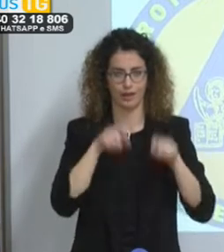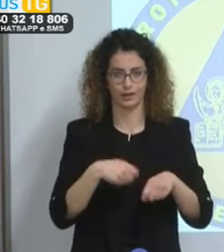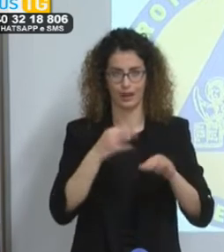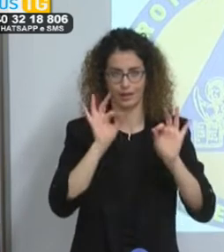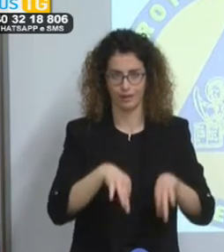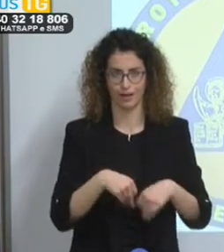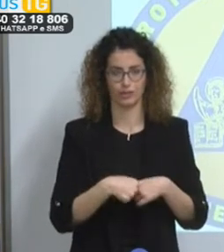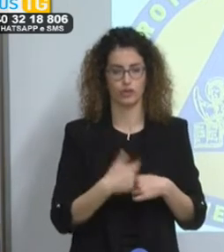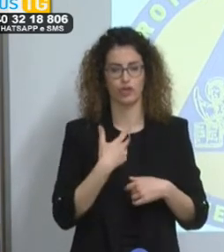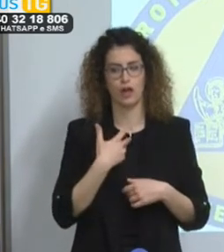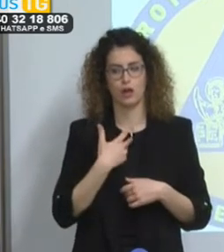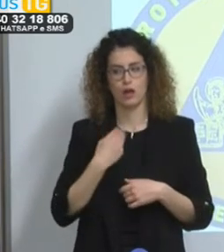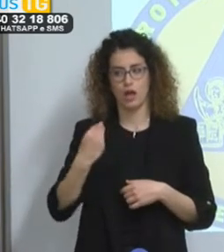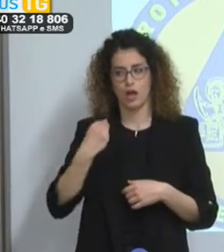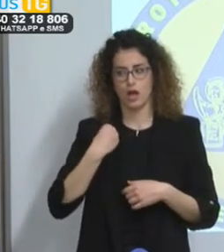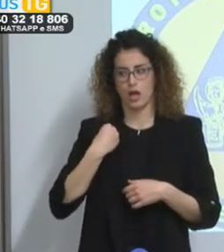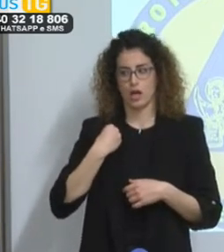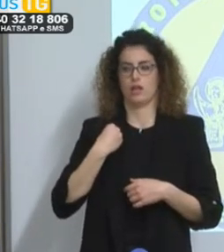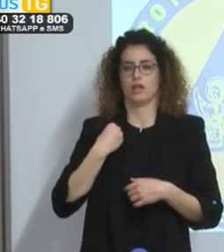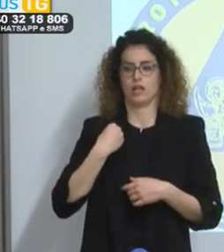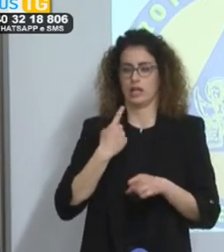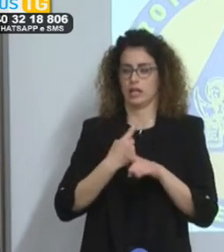quesito da sbrogliare e da